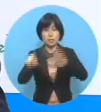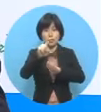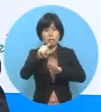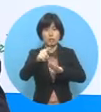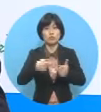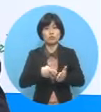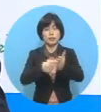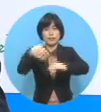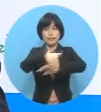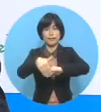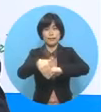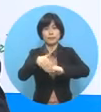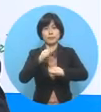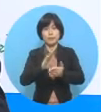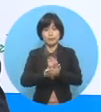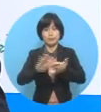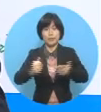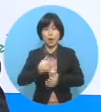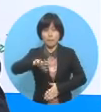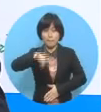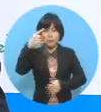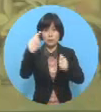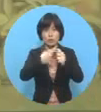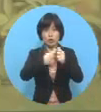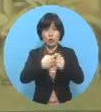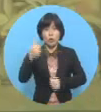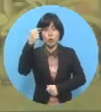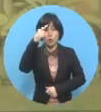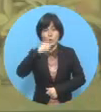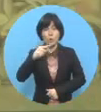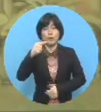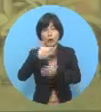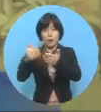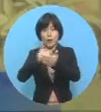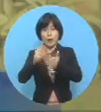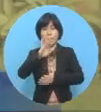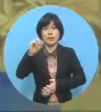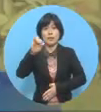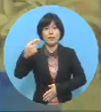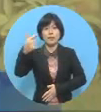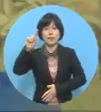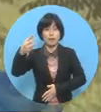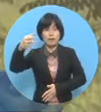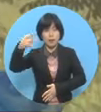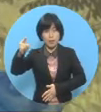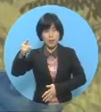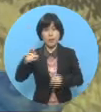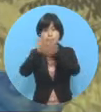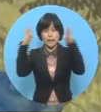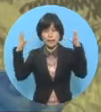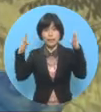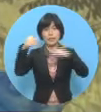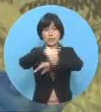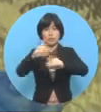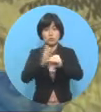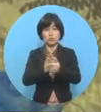사업을 선도적으로 추진할 방침입니다. 먼저 동양화 비엔날레 개최를